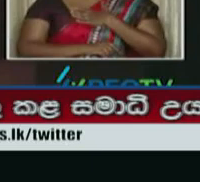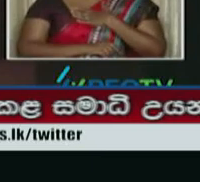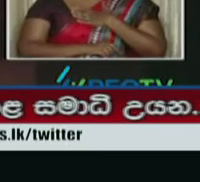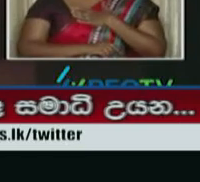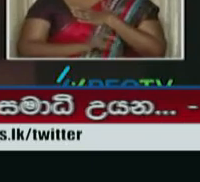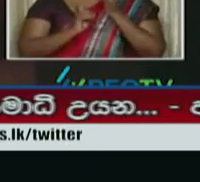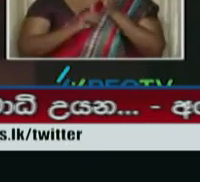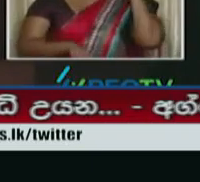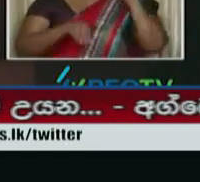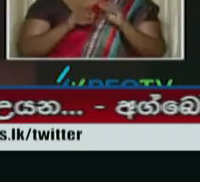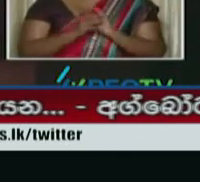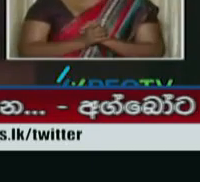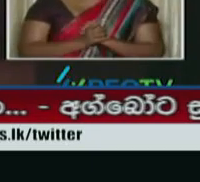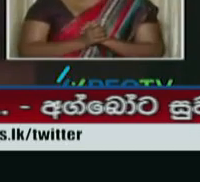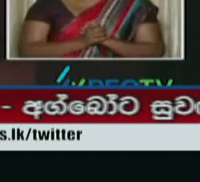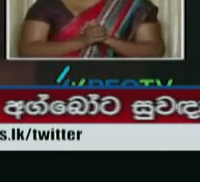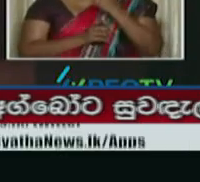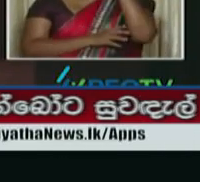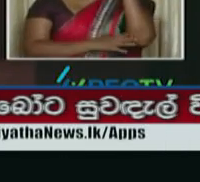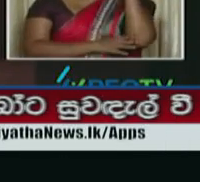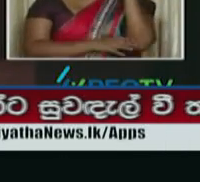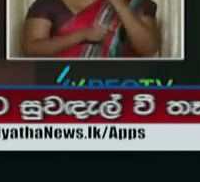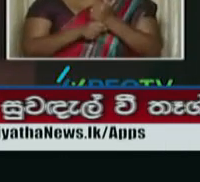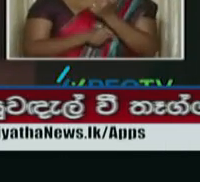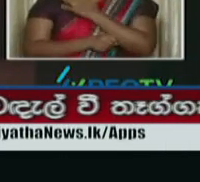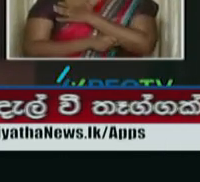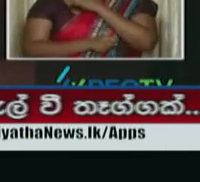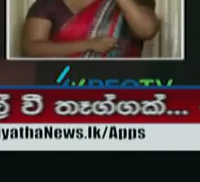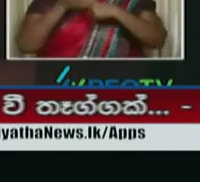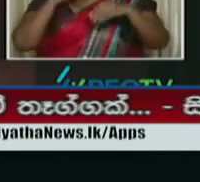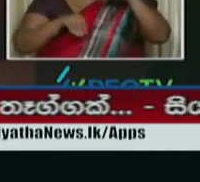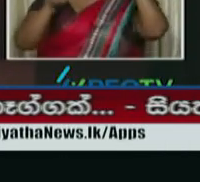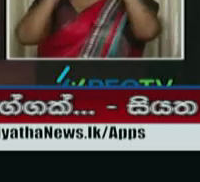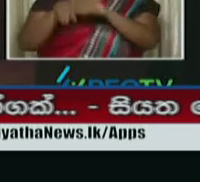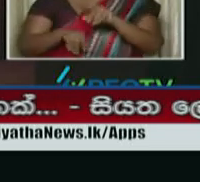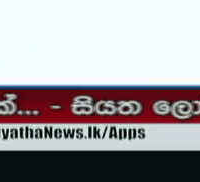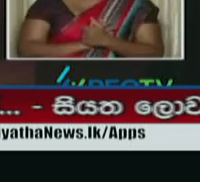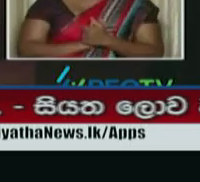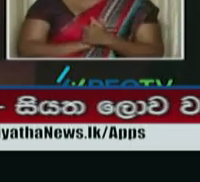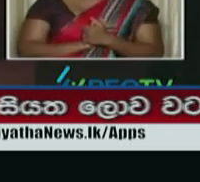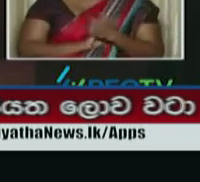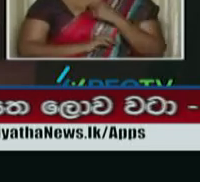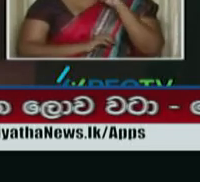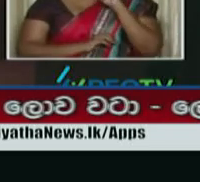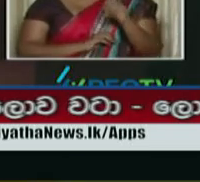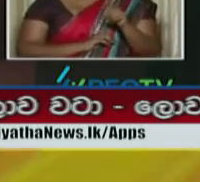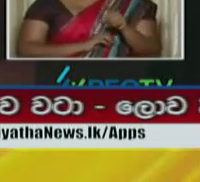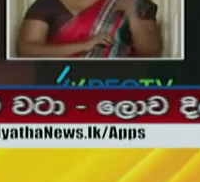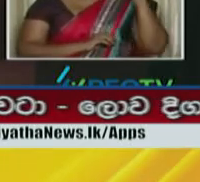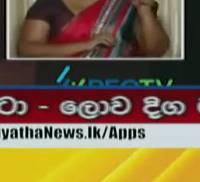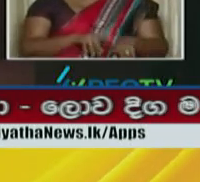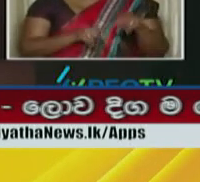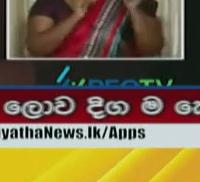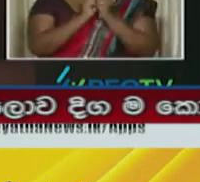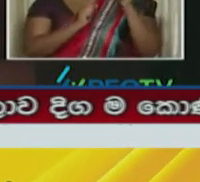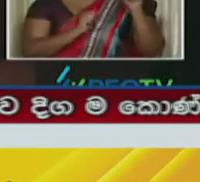එතකොට ජනාධිපතිවරණයේදී මේ කාඩිනල් මා ගෝඨාභය රාජපක්ෂ මහත්තයාට ඡන්ද දෙන්නේ කිව්වයි කියන කාරණාව කිව්වා මම කියනවා එහෙම දෙයක් සිදු